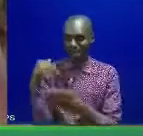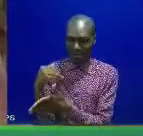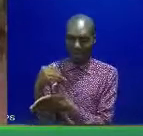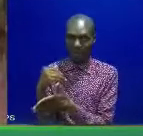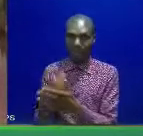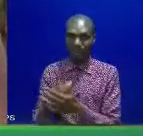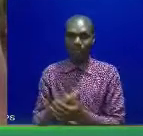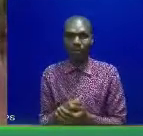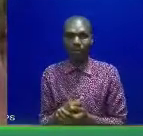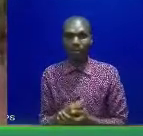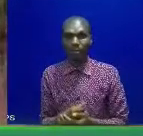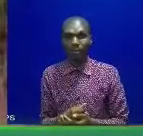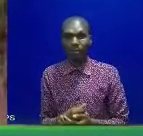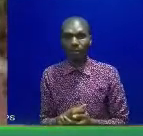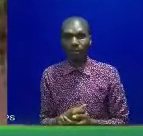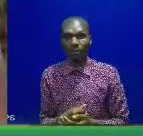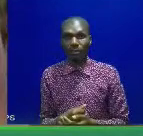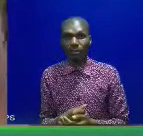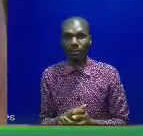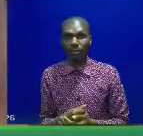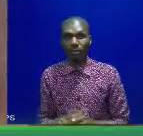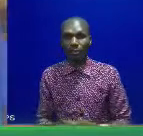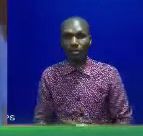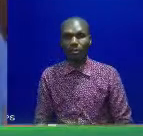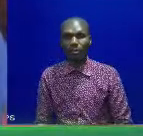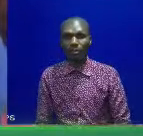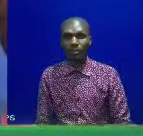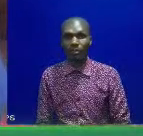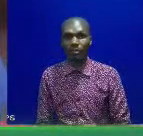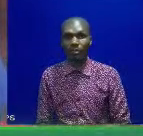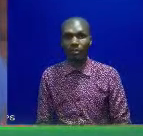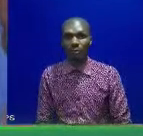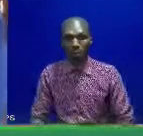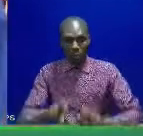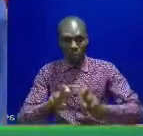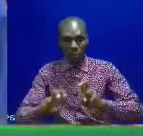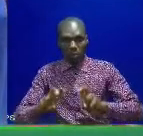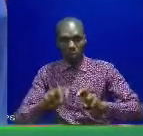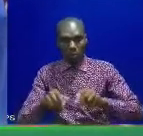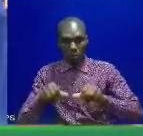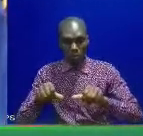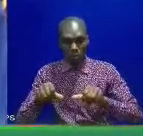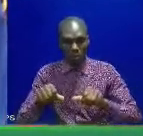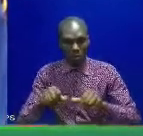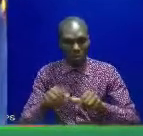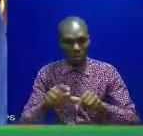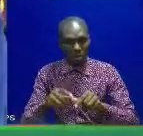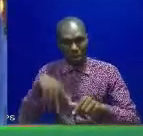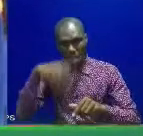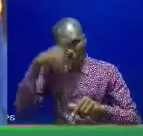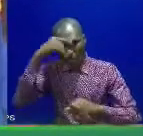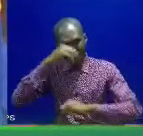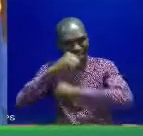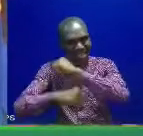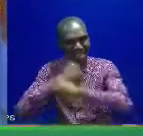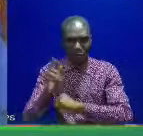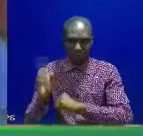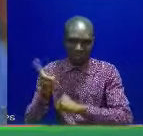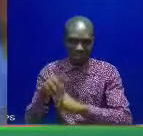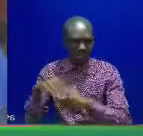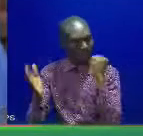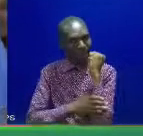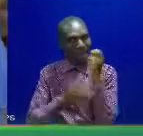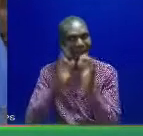kama expert, tukiendena mchungusa. Tunachungusa kwa sababu ni kitendo mbaya. Tunataka mtu kama